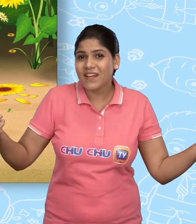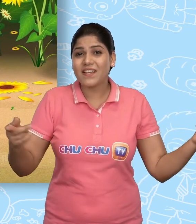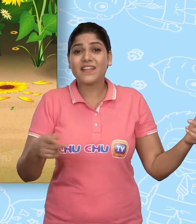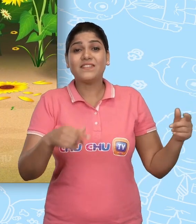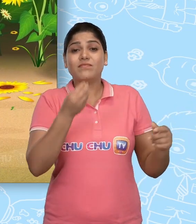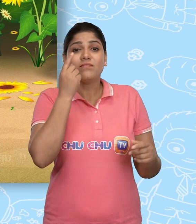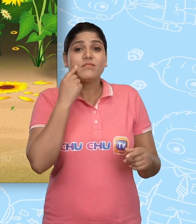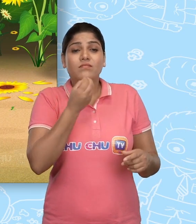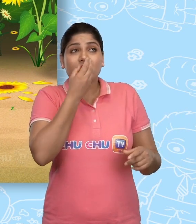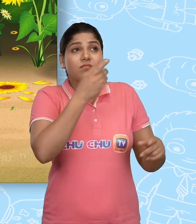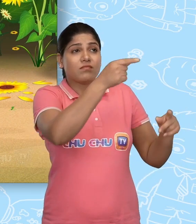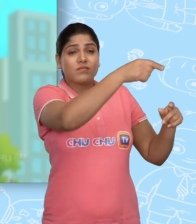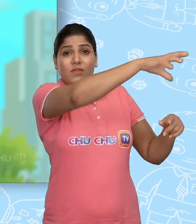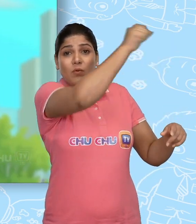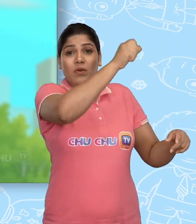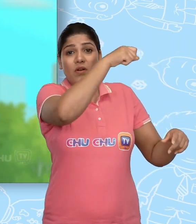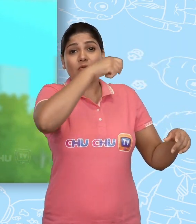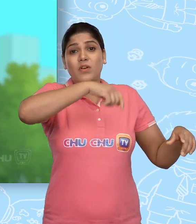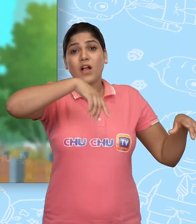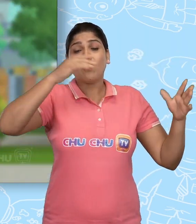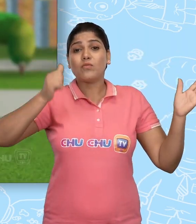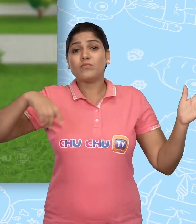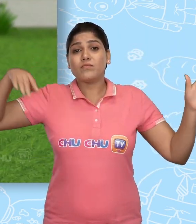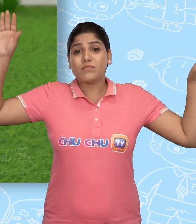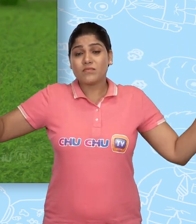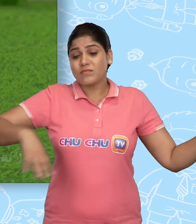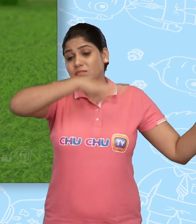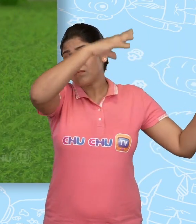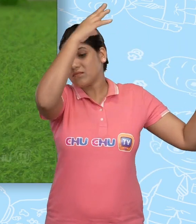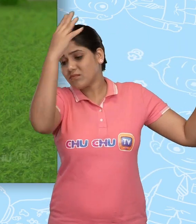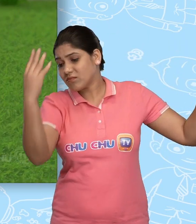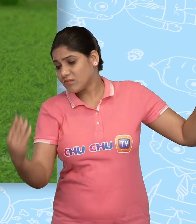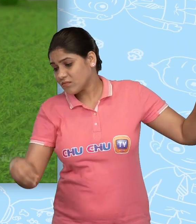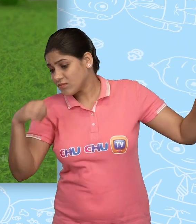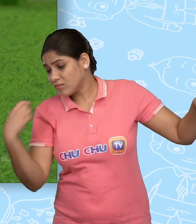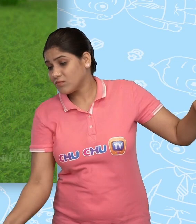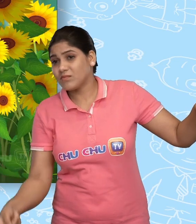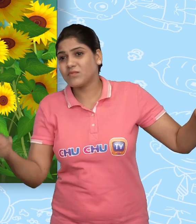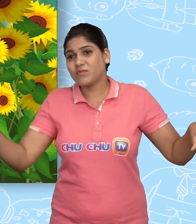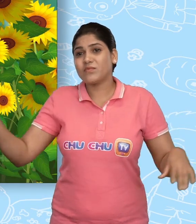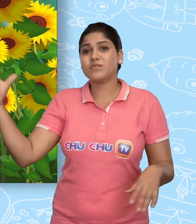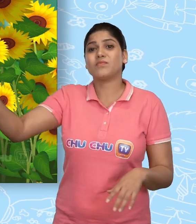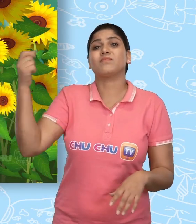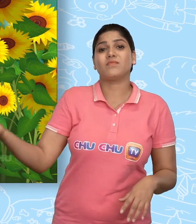एक चिड़िया ने उस सूरजमुखी को तोड़ा होगा जो तुम्हें मिला और हमारे बागीचे में फेंक दिया।